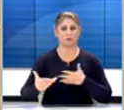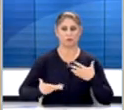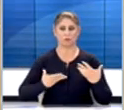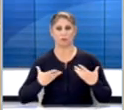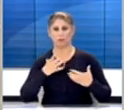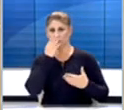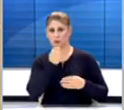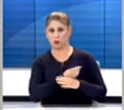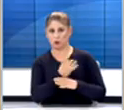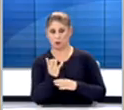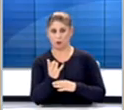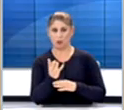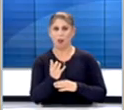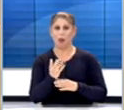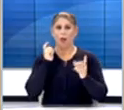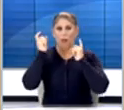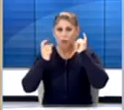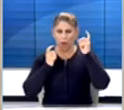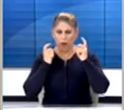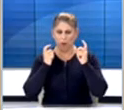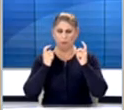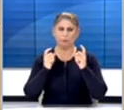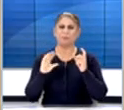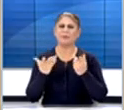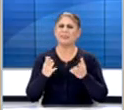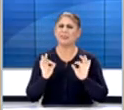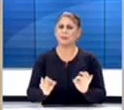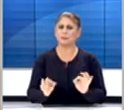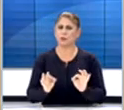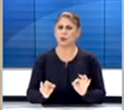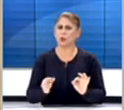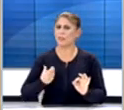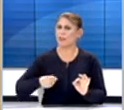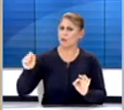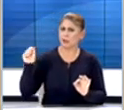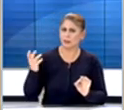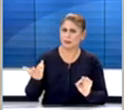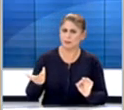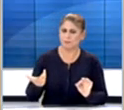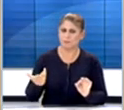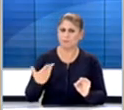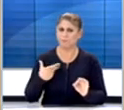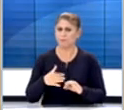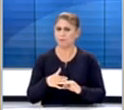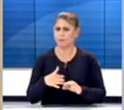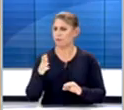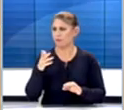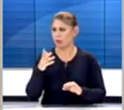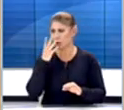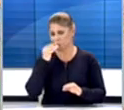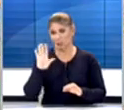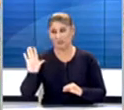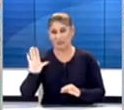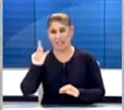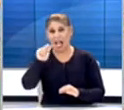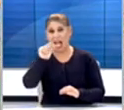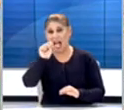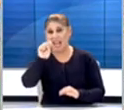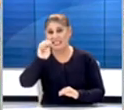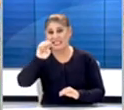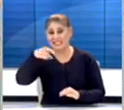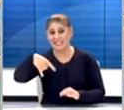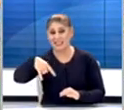του ΠΑΣΟΚ. Και αναρωτιέμαι, σε τι ακριβώς διαφωνείτε? Συγγνώμη, του ΑΣΕΠ, όχι του ΠΑΣΟΚ. Το ΠΑΣΟΚ φοβάμαι ότι δεν